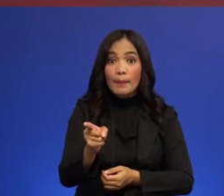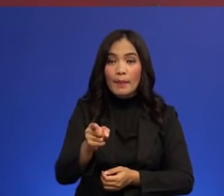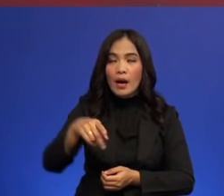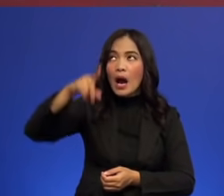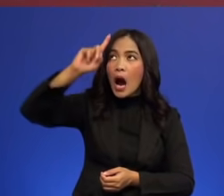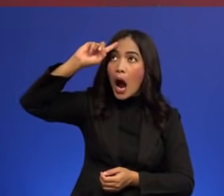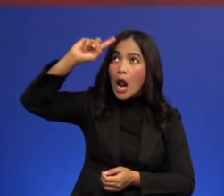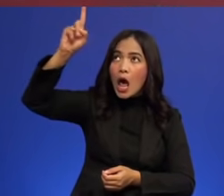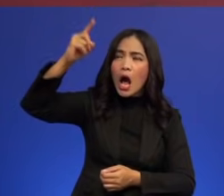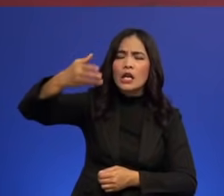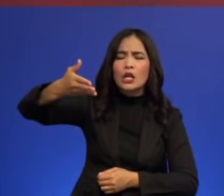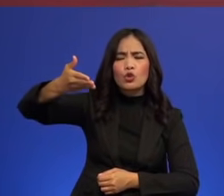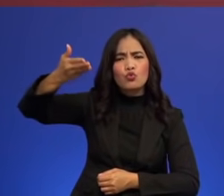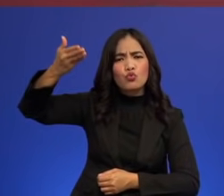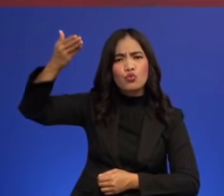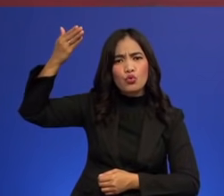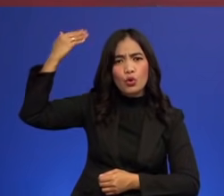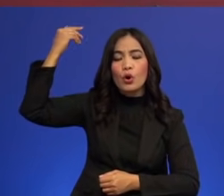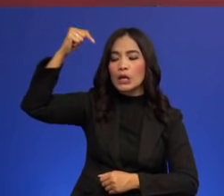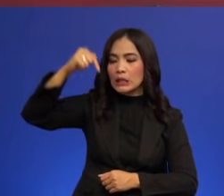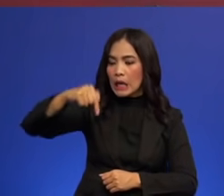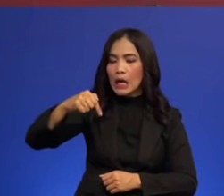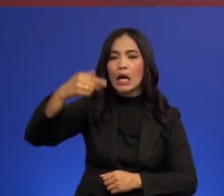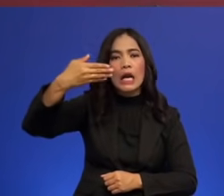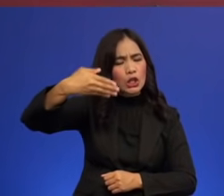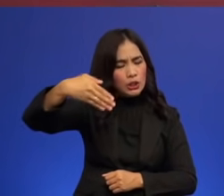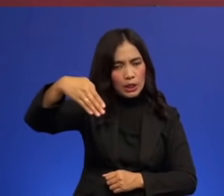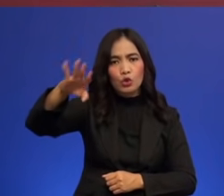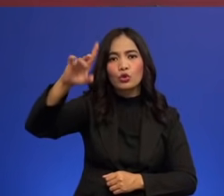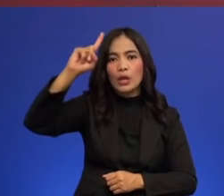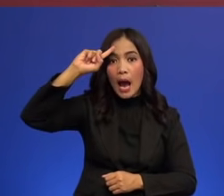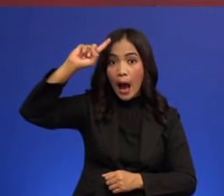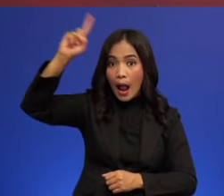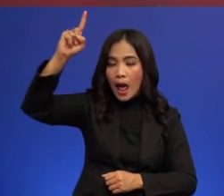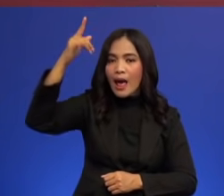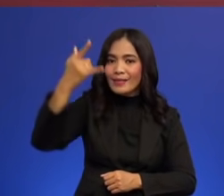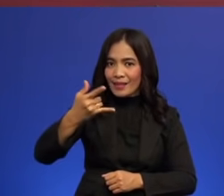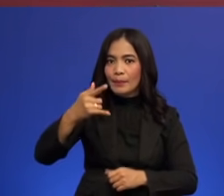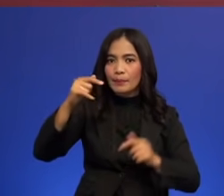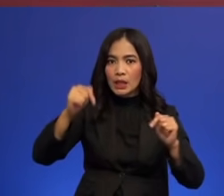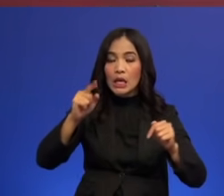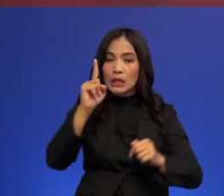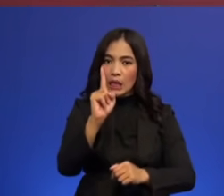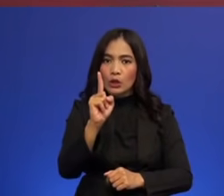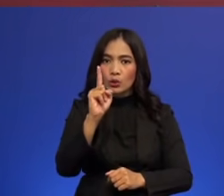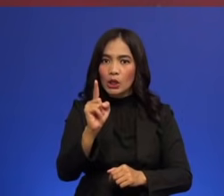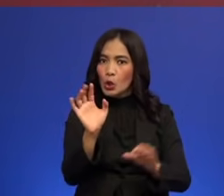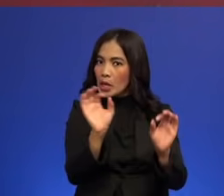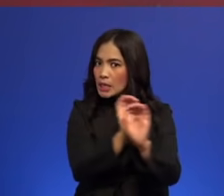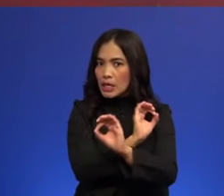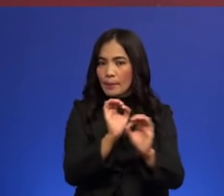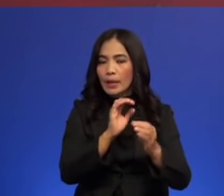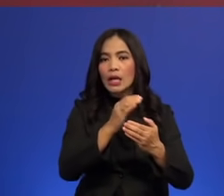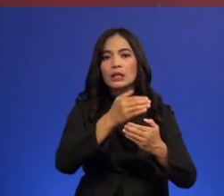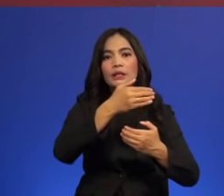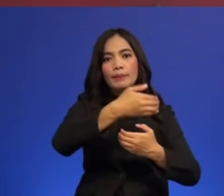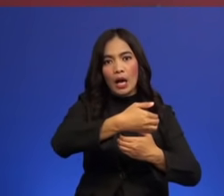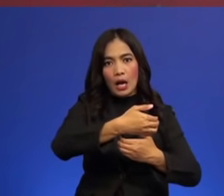sudah ada dari kekal sampai kekal. Dia satu-satunya yang tidak